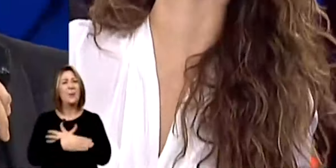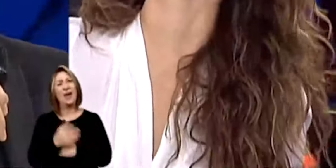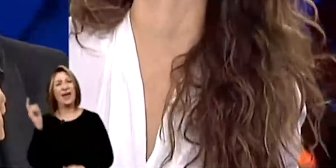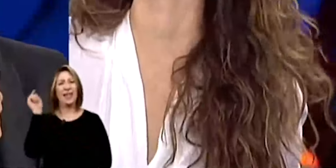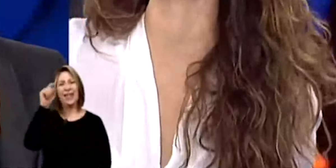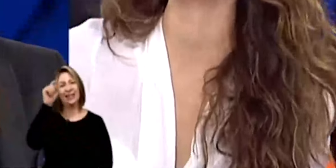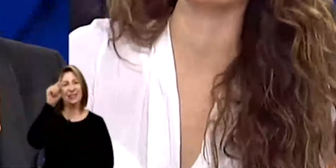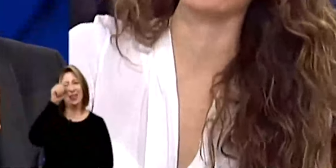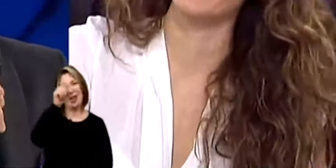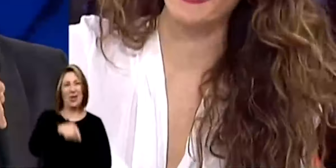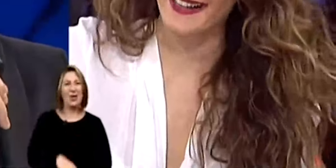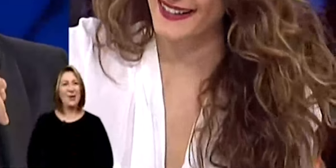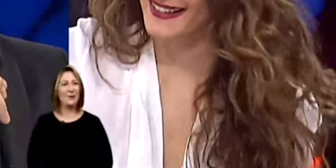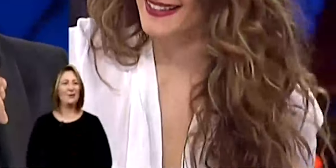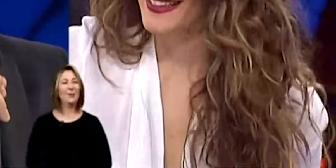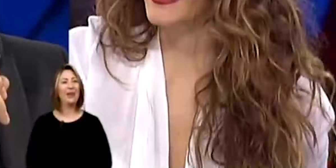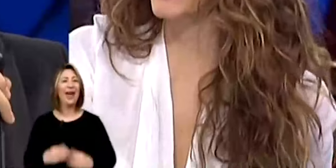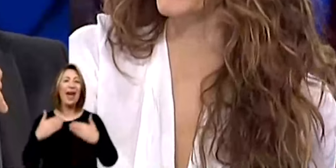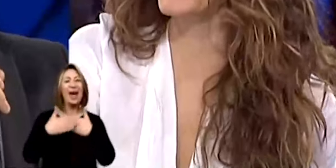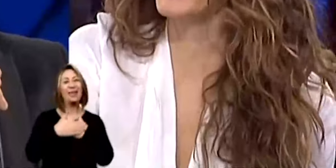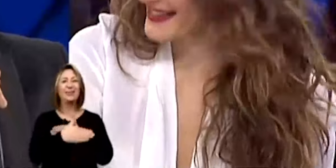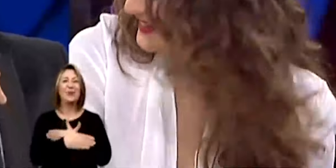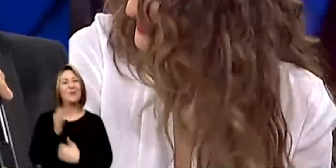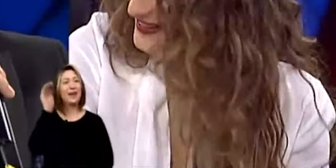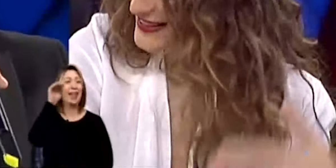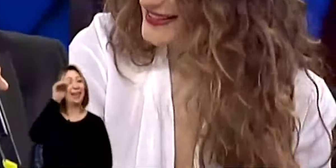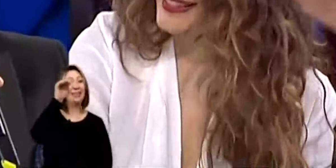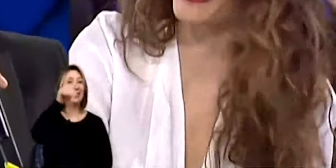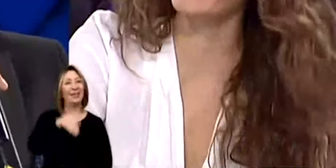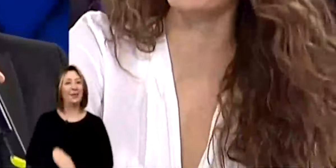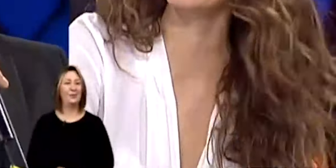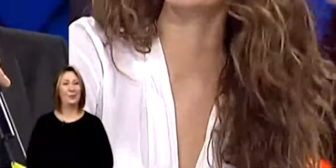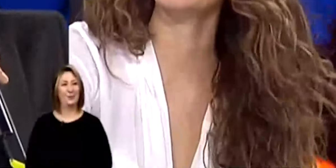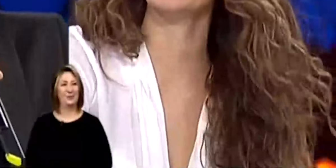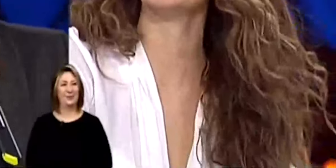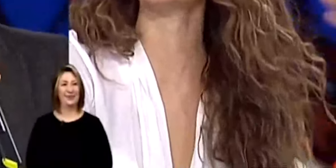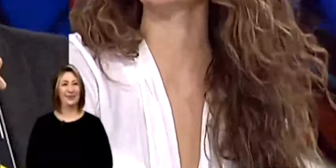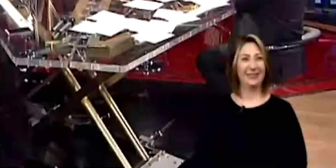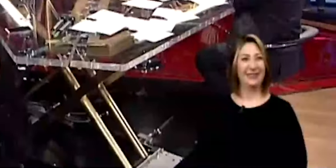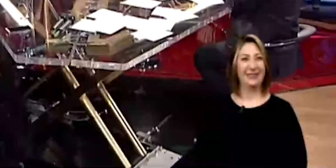geleceğim, akşama geleceğim.